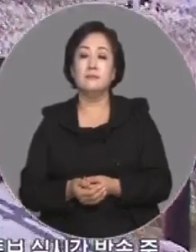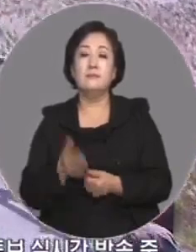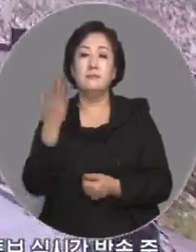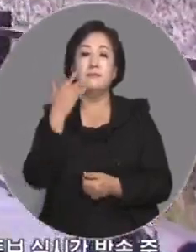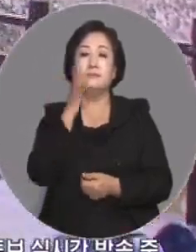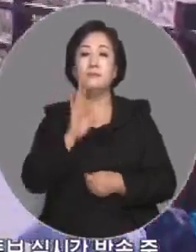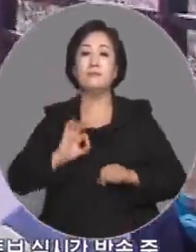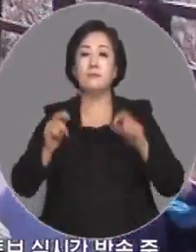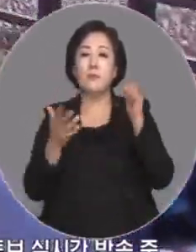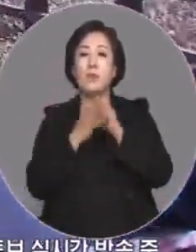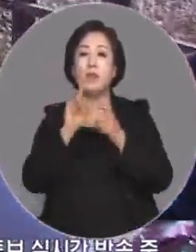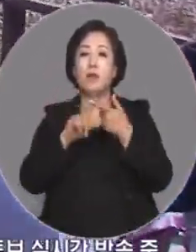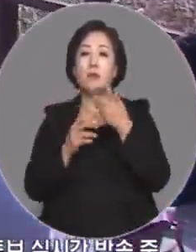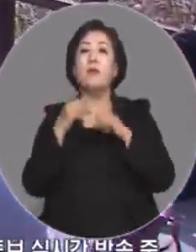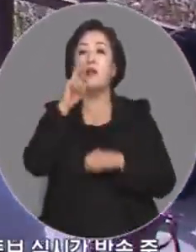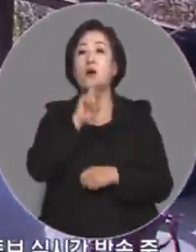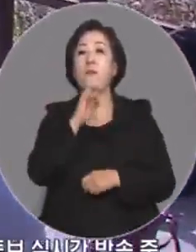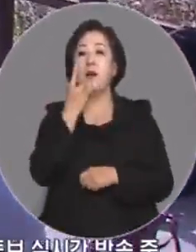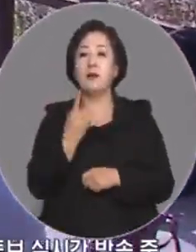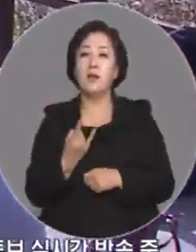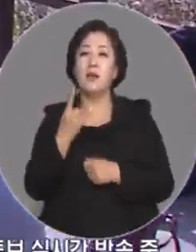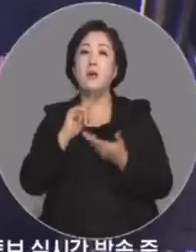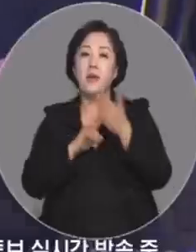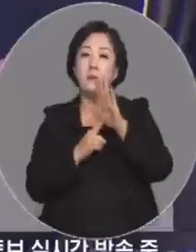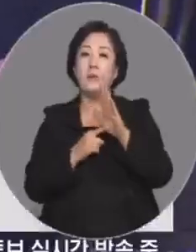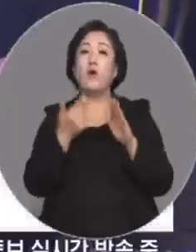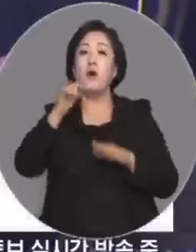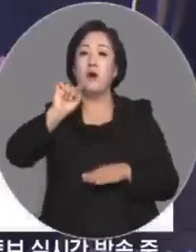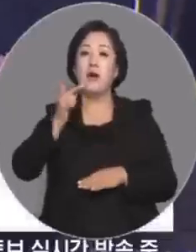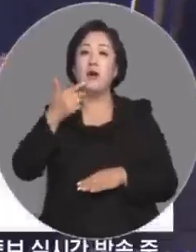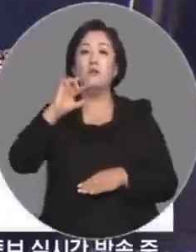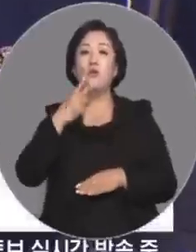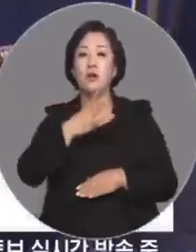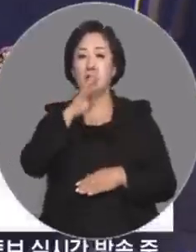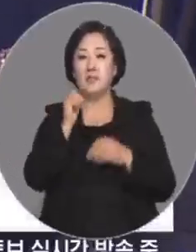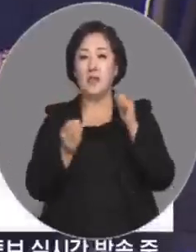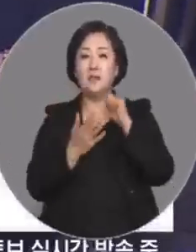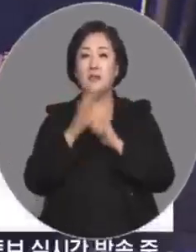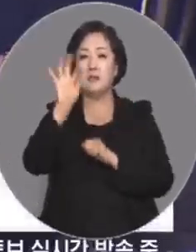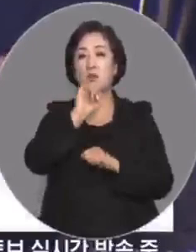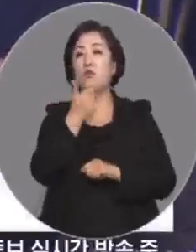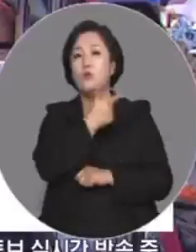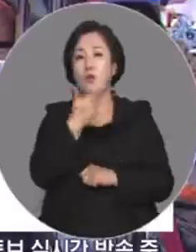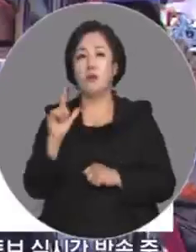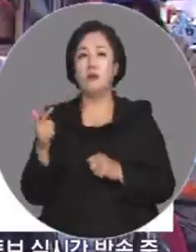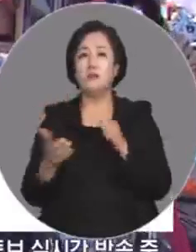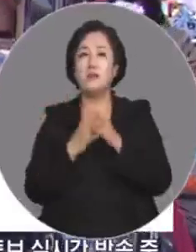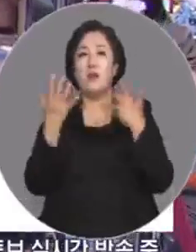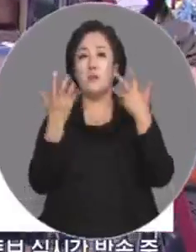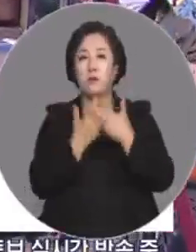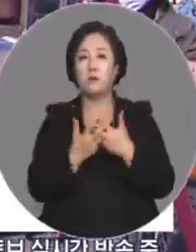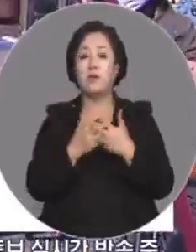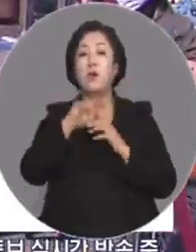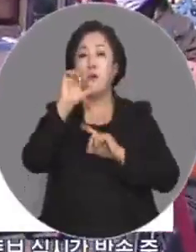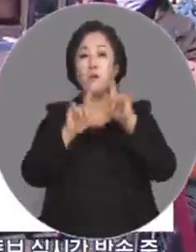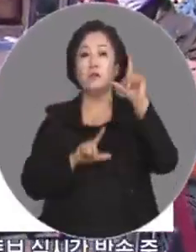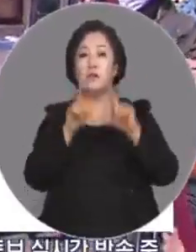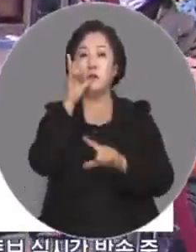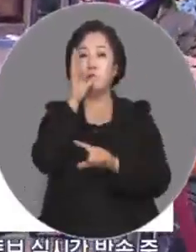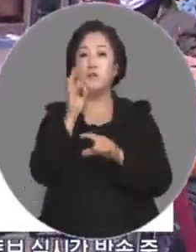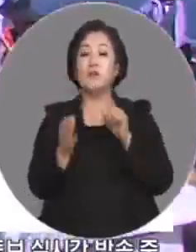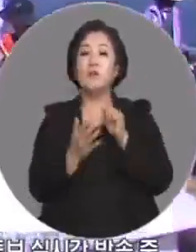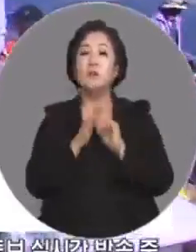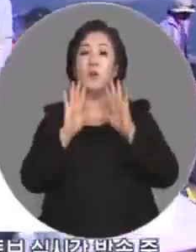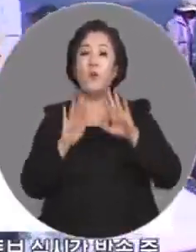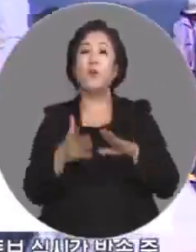지난 10일 역세평원 음악회 울주 오디세이가 열린 간월제. 전국에서 몰린 등산객들로 발 디딜 틈이 없습니다.